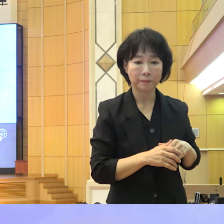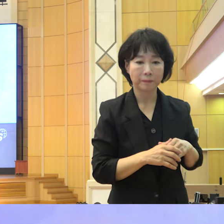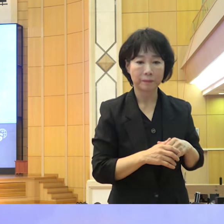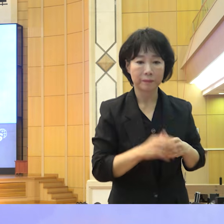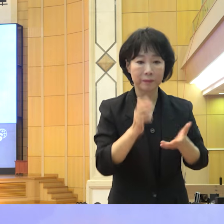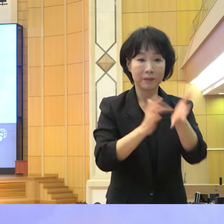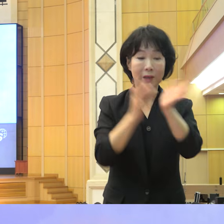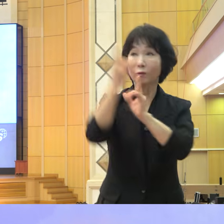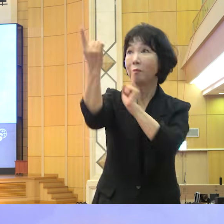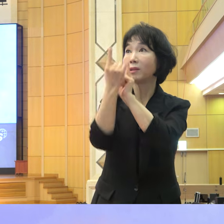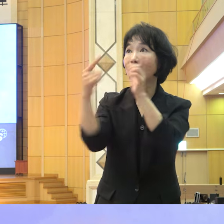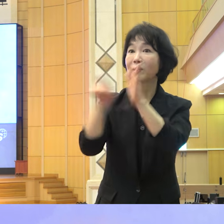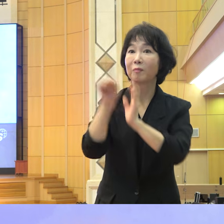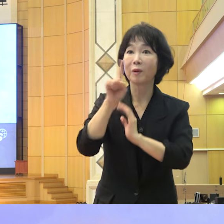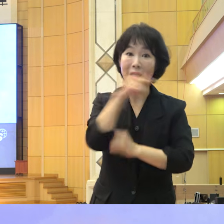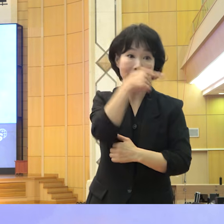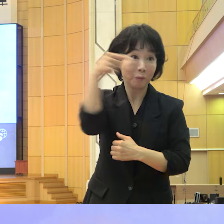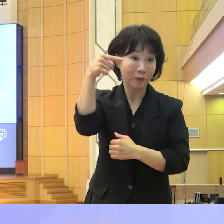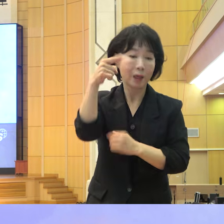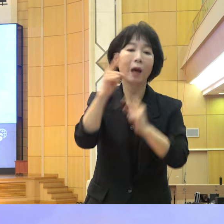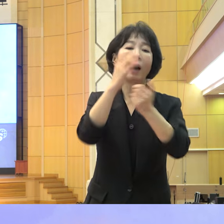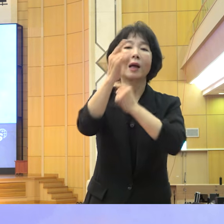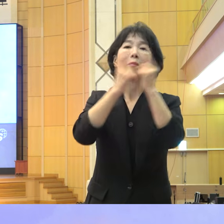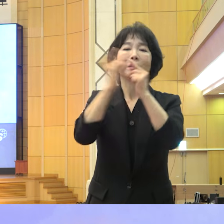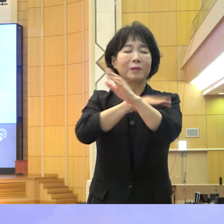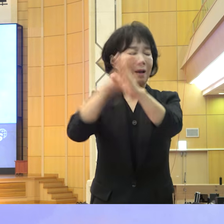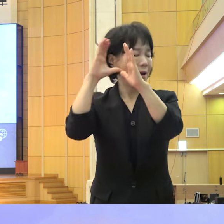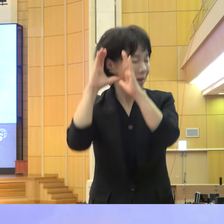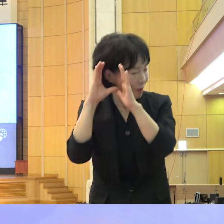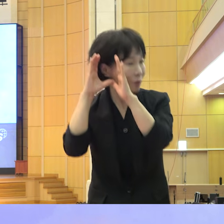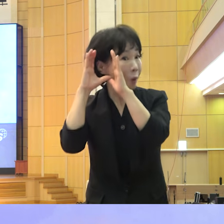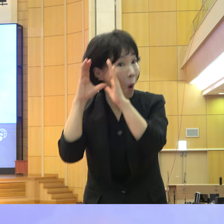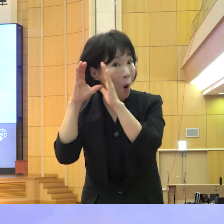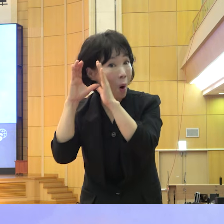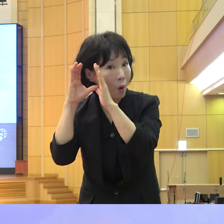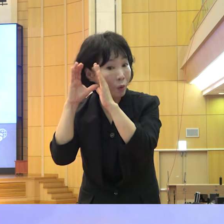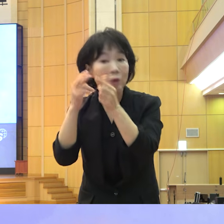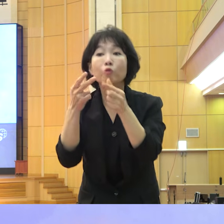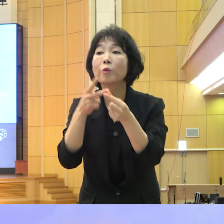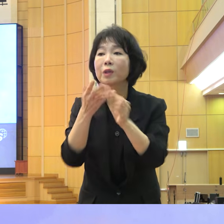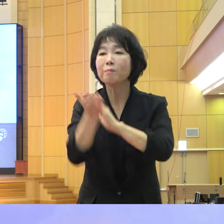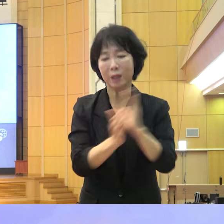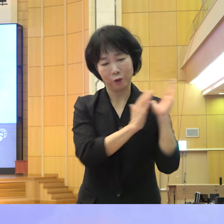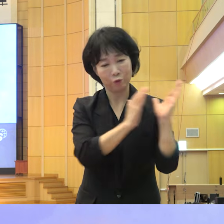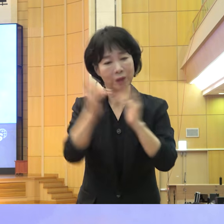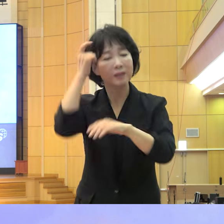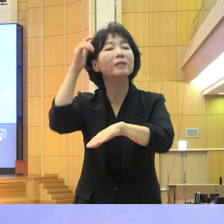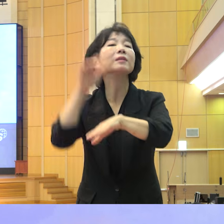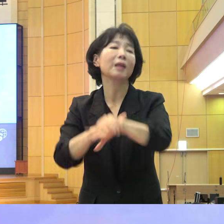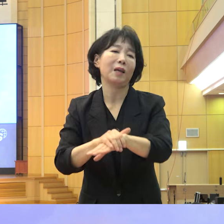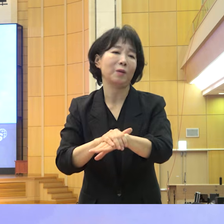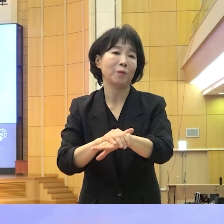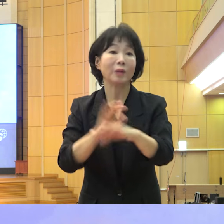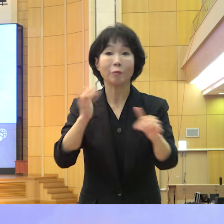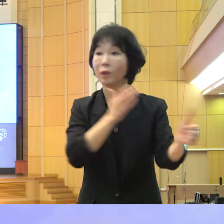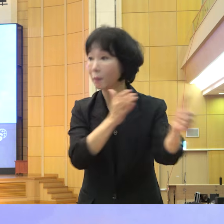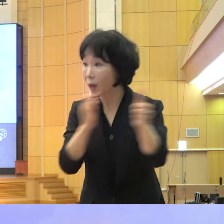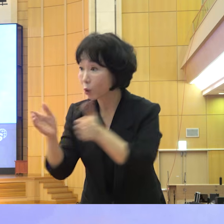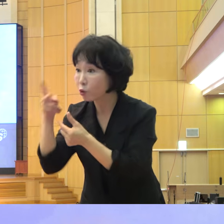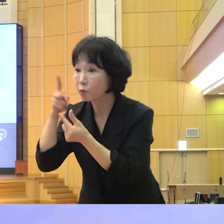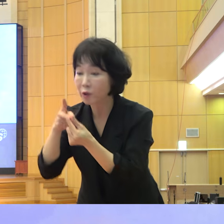주님을 맞이하려면 첫째는 말씀을 듣고 예비하는 술근 다섯 처녀가